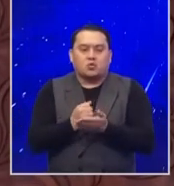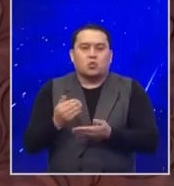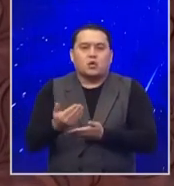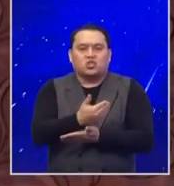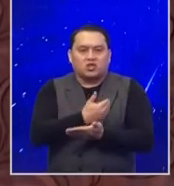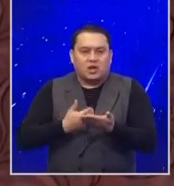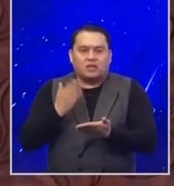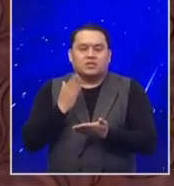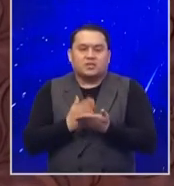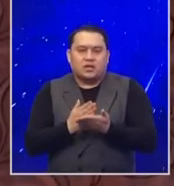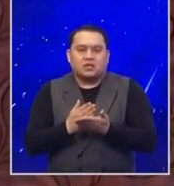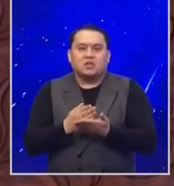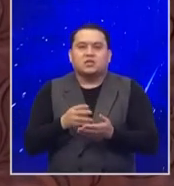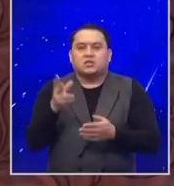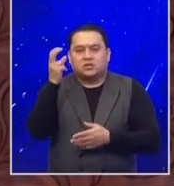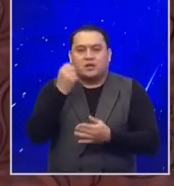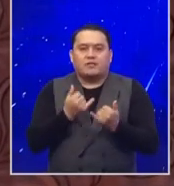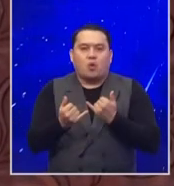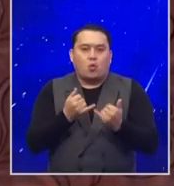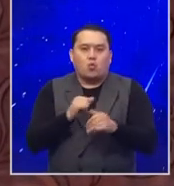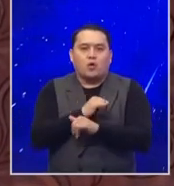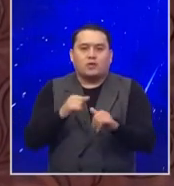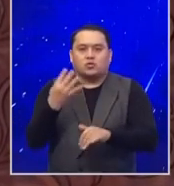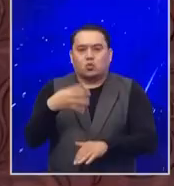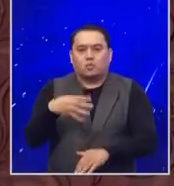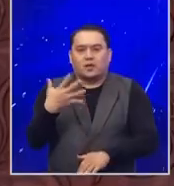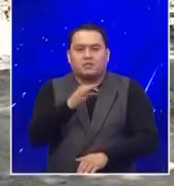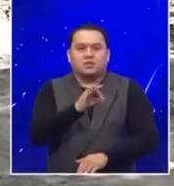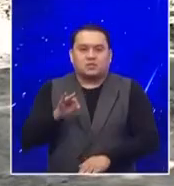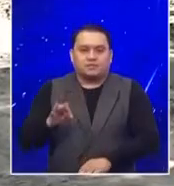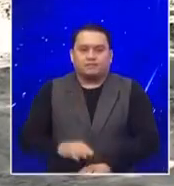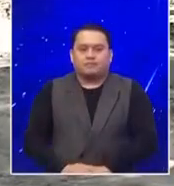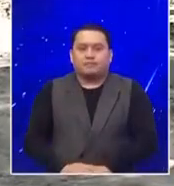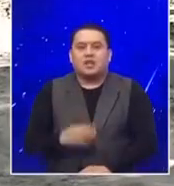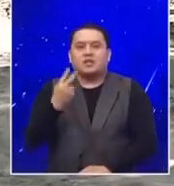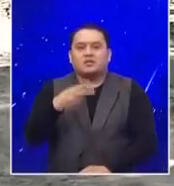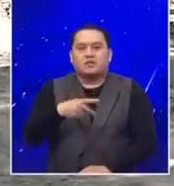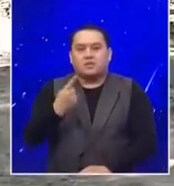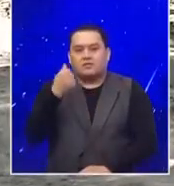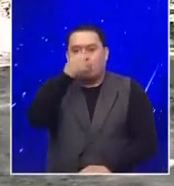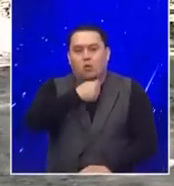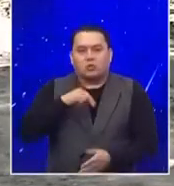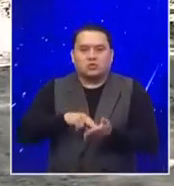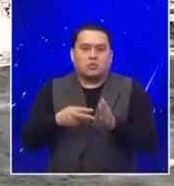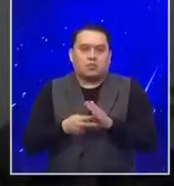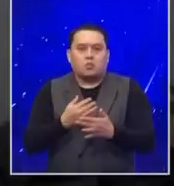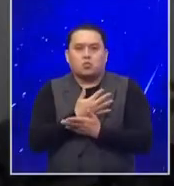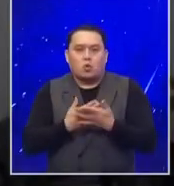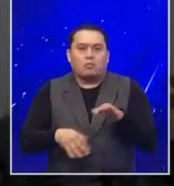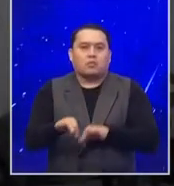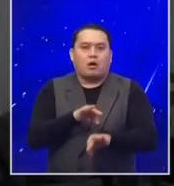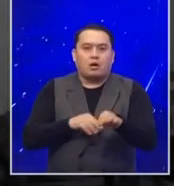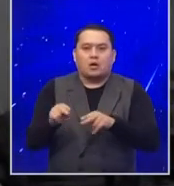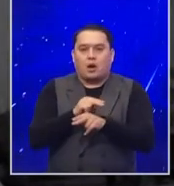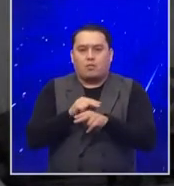урожай. Так урожайность только зерновых культур увеличилась на 45%. На 2021 год запланировано еще много проектов.